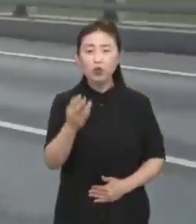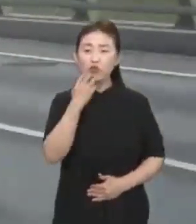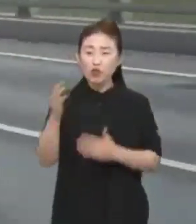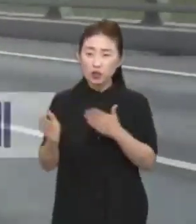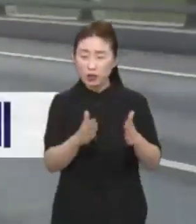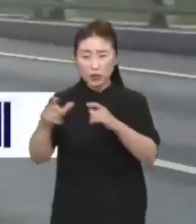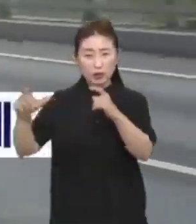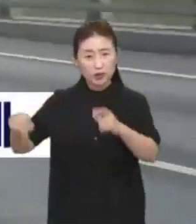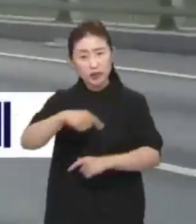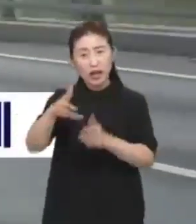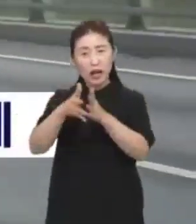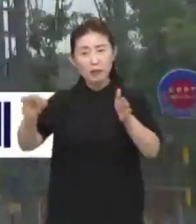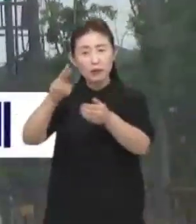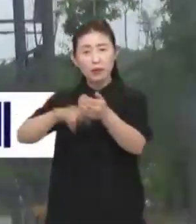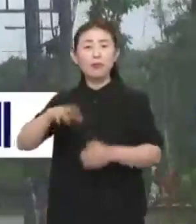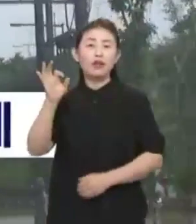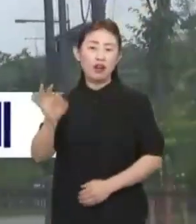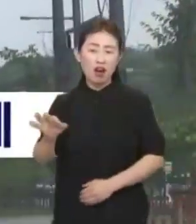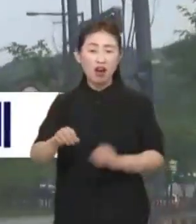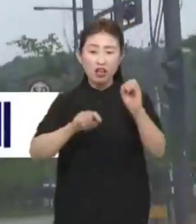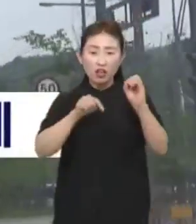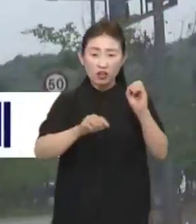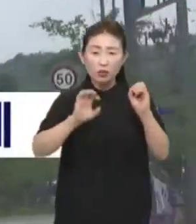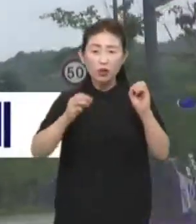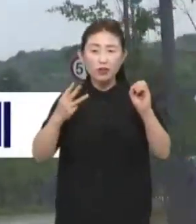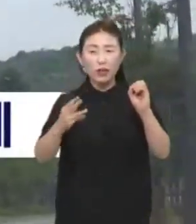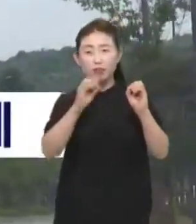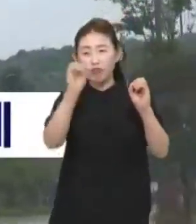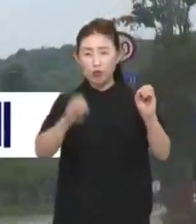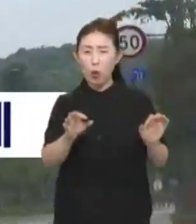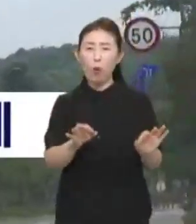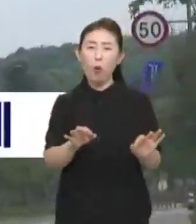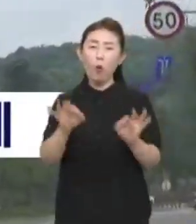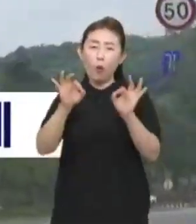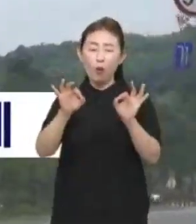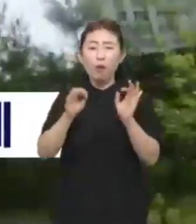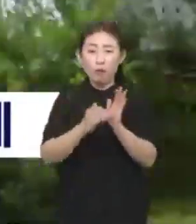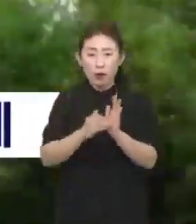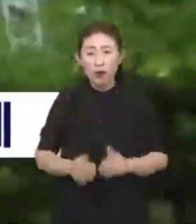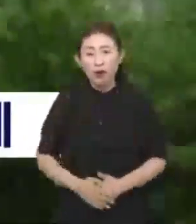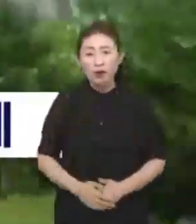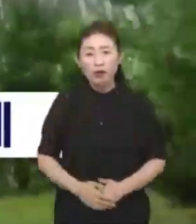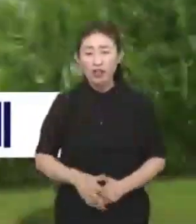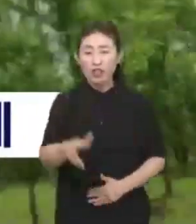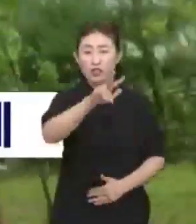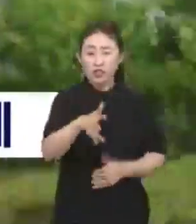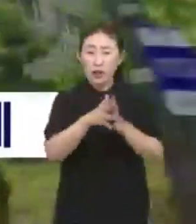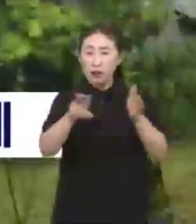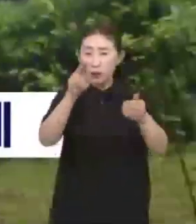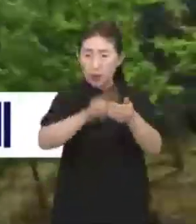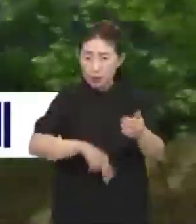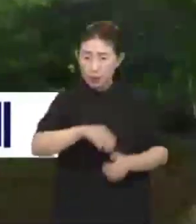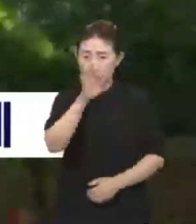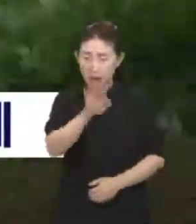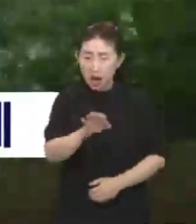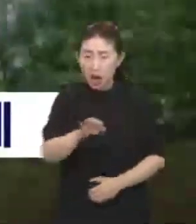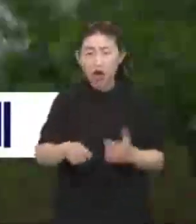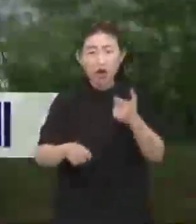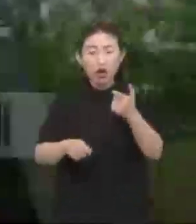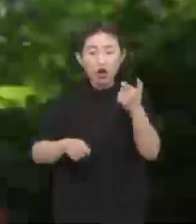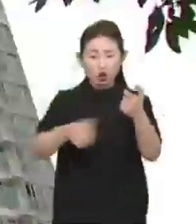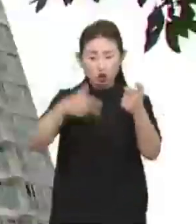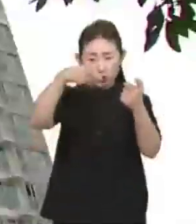등 수도권 아파트 매매가도 0.04%대로 동반 상승했고 전국의 아파트 매매가가 60주